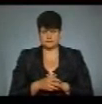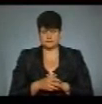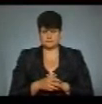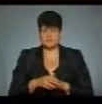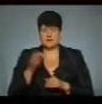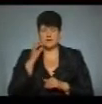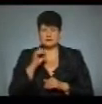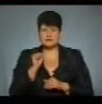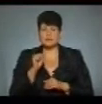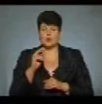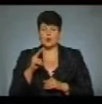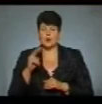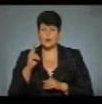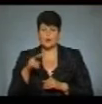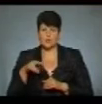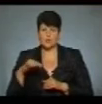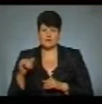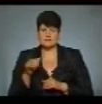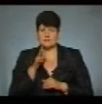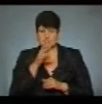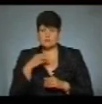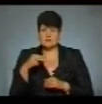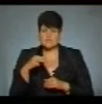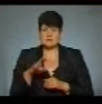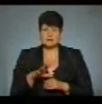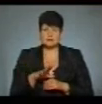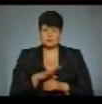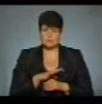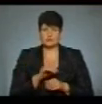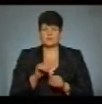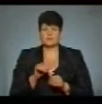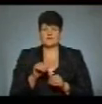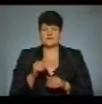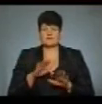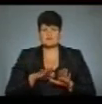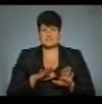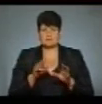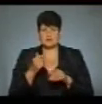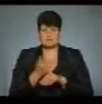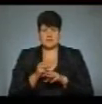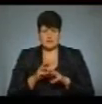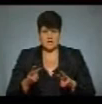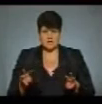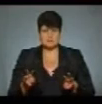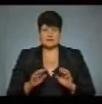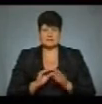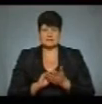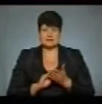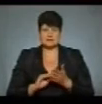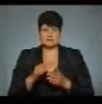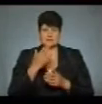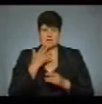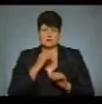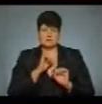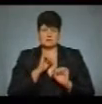Нагадаю, Андрій Клюєв за часів президентства Віктора Януковича був, зокрема, віце-прем'єром і секретарем Ради нацбезпеки і оборони.